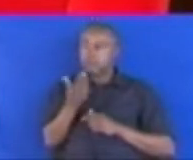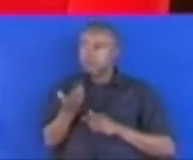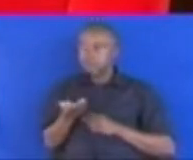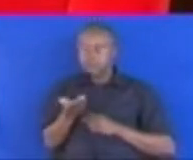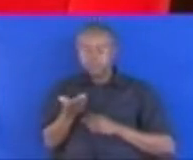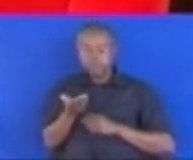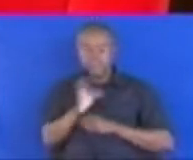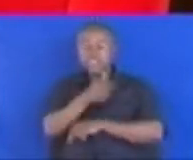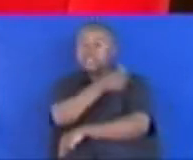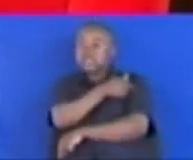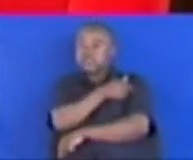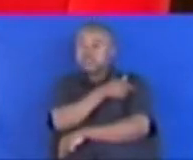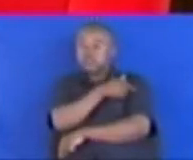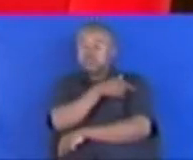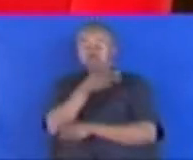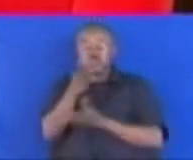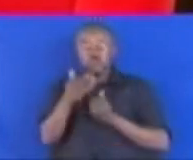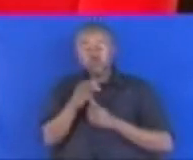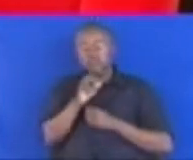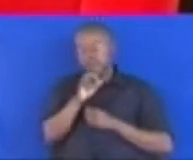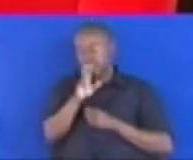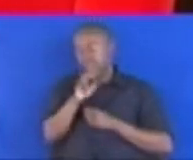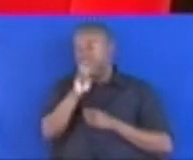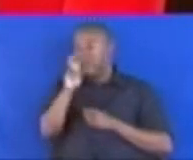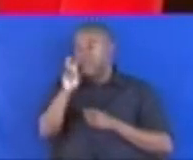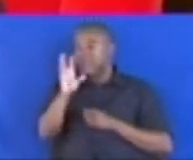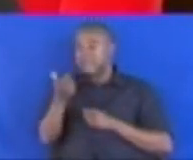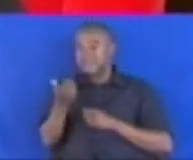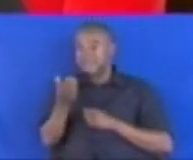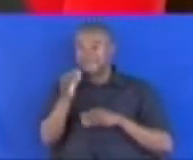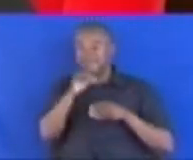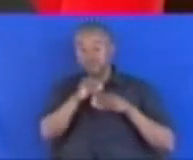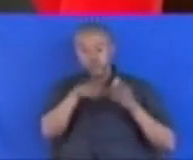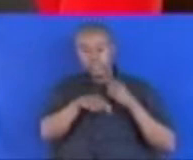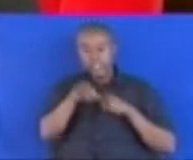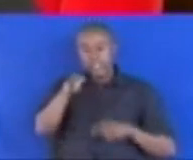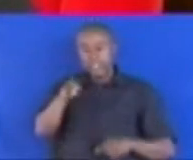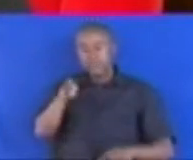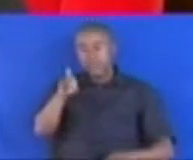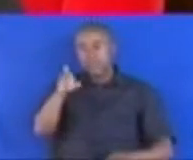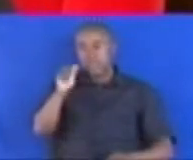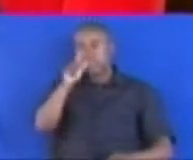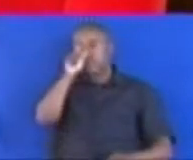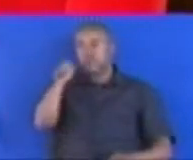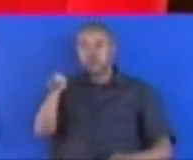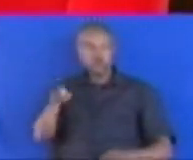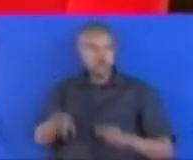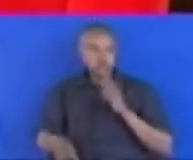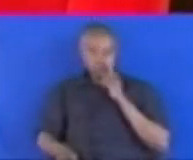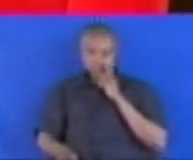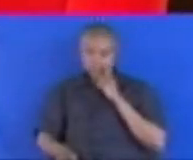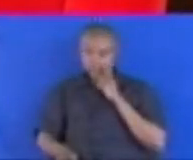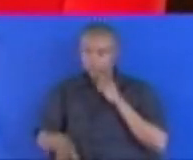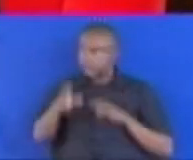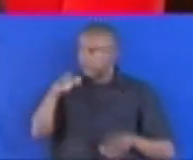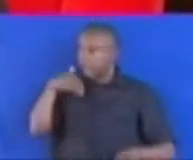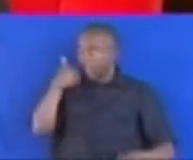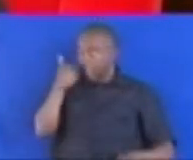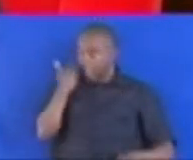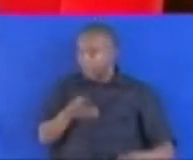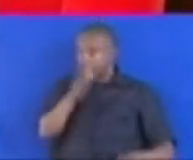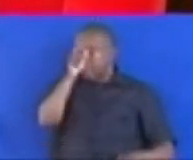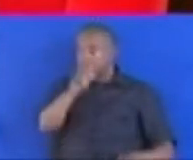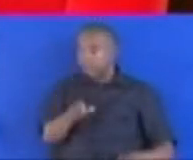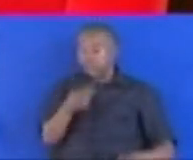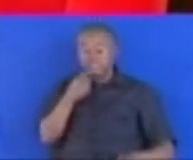genetic material ya virus, alafu wanaingiza kwenye mRNA ya mtu. Baadaye mtu wanasema kwamba